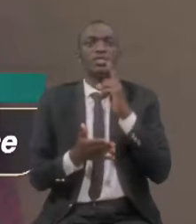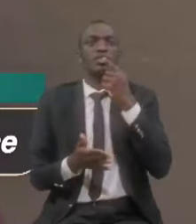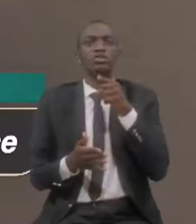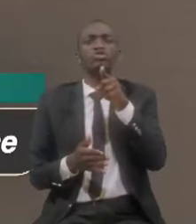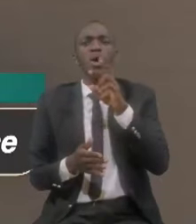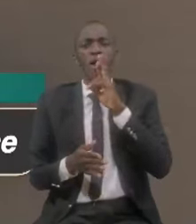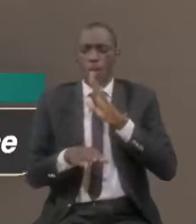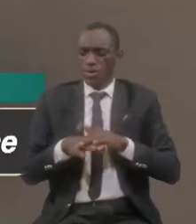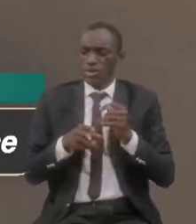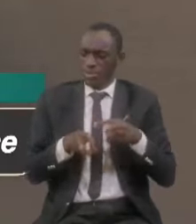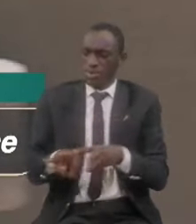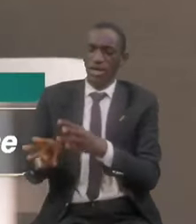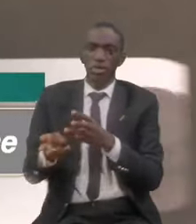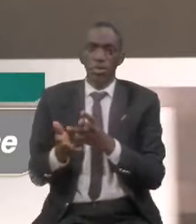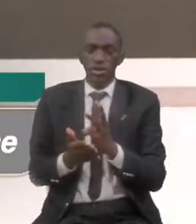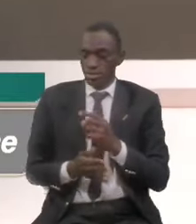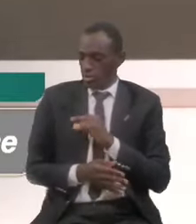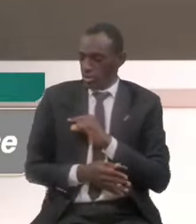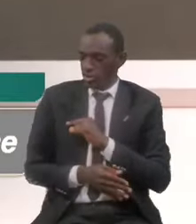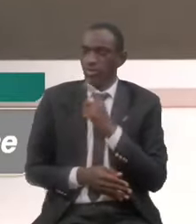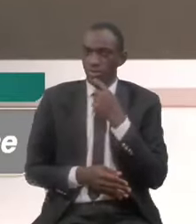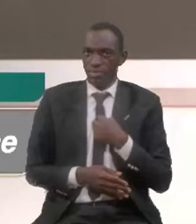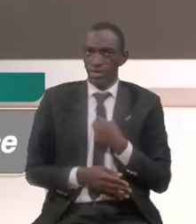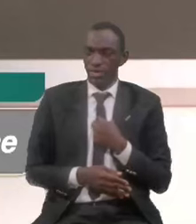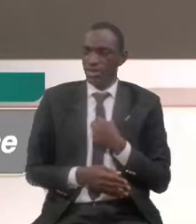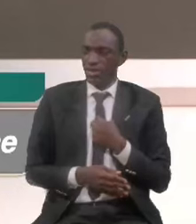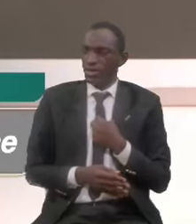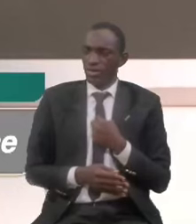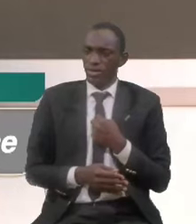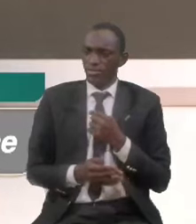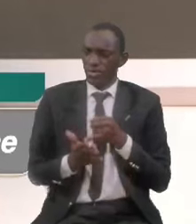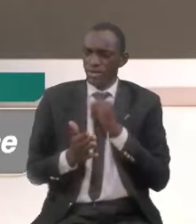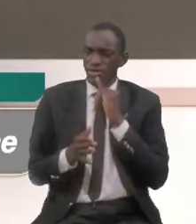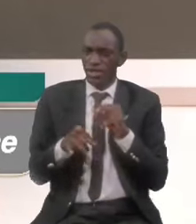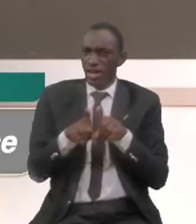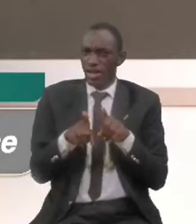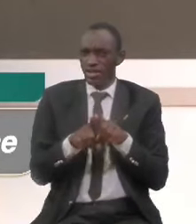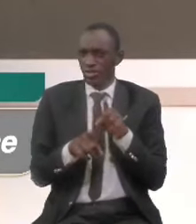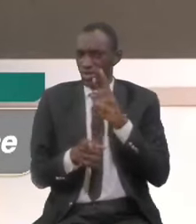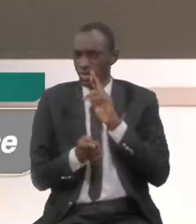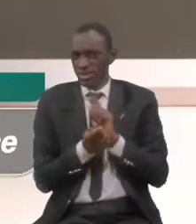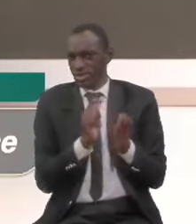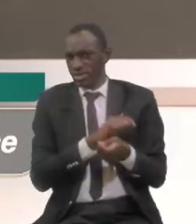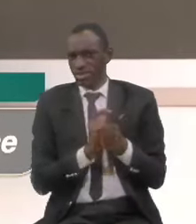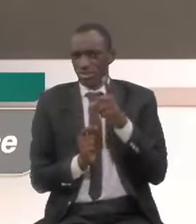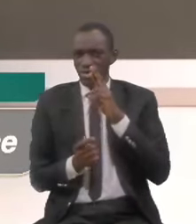chemin. C'est ta conscience qui te dit, il semble que tu es en train de changer.